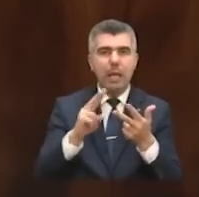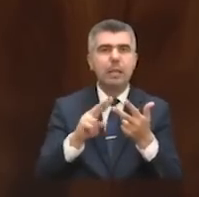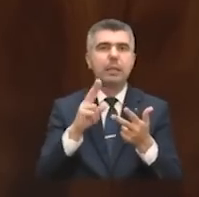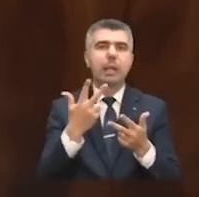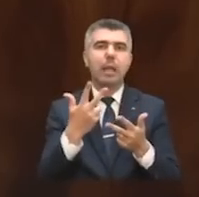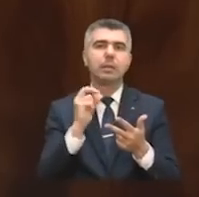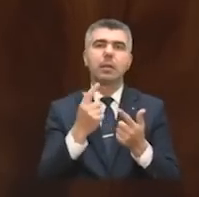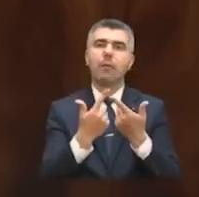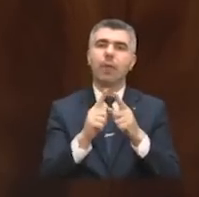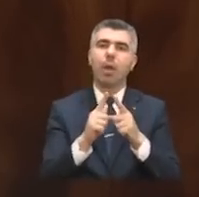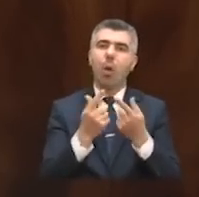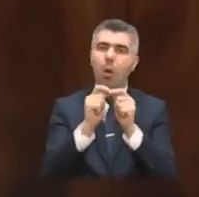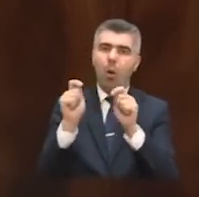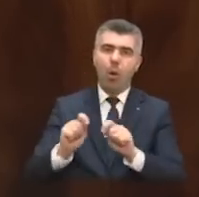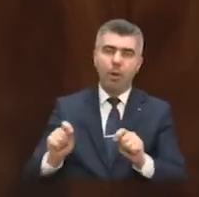حتى لاخر المطاف.